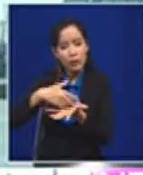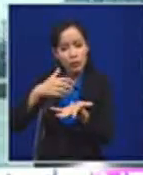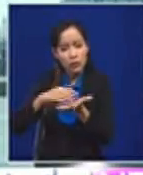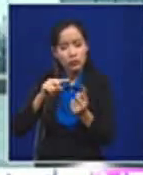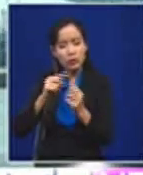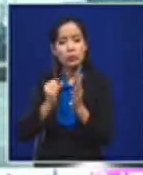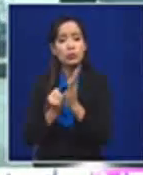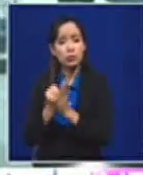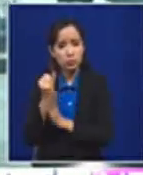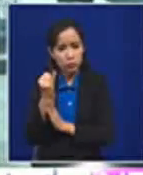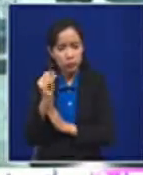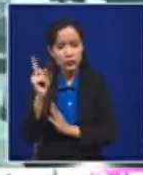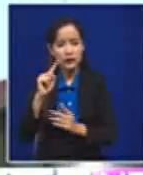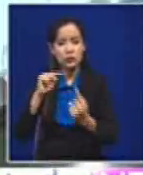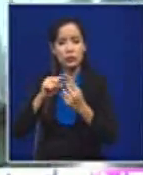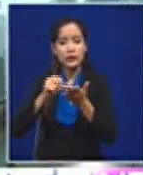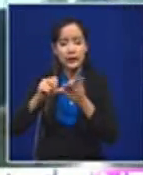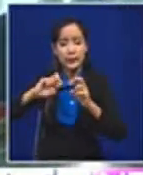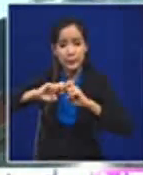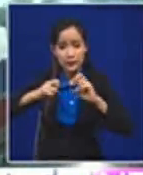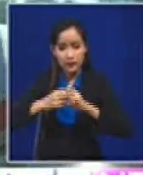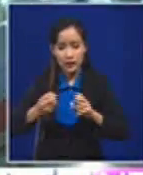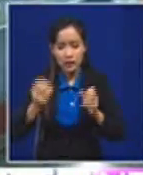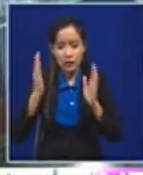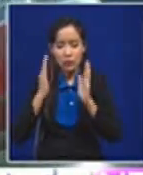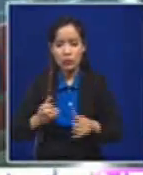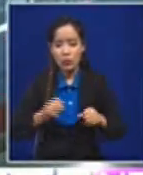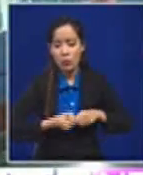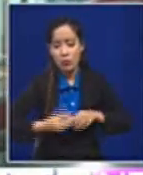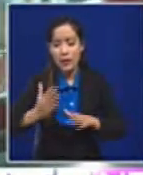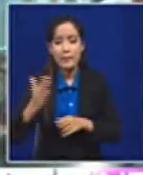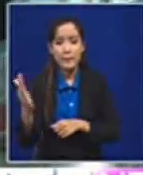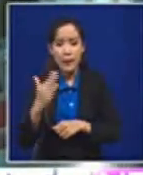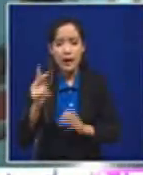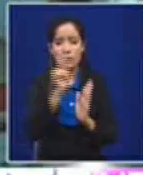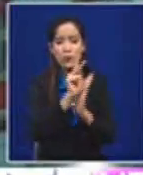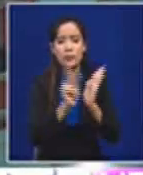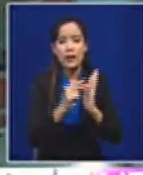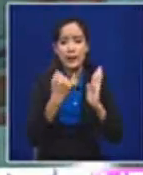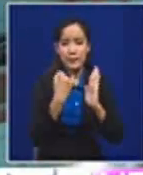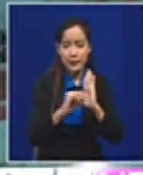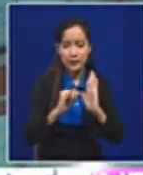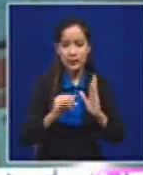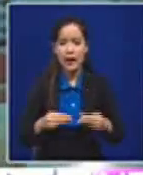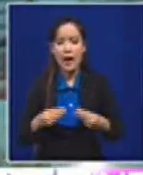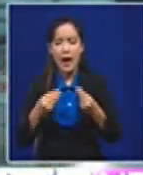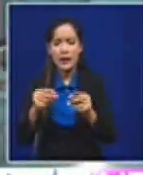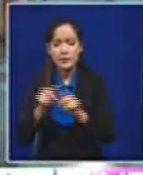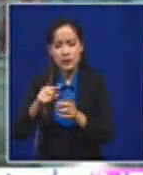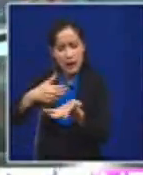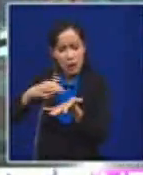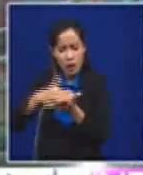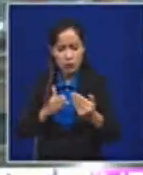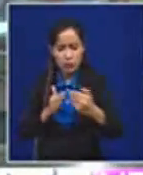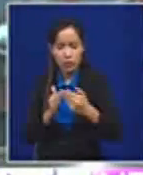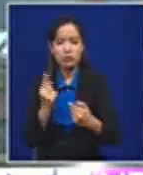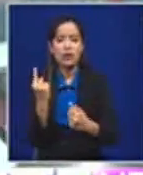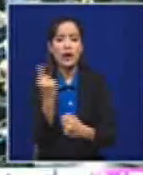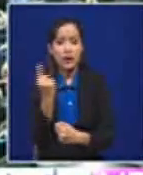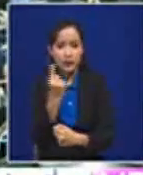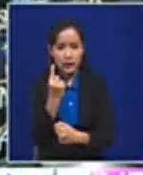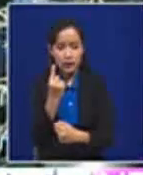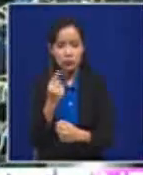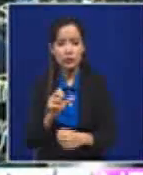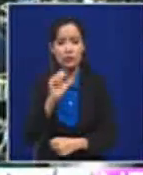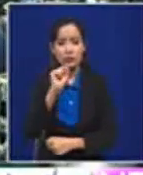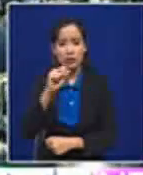ไทยในการแก้ไขปัญหาประมงผิดกฎหมายเพื่อให้ทุกฝ่ายได้ข้อมูลจากแหล่งเดียวโดยหลังจากนี้สปมพ.จะให้